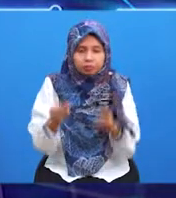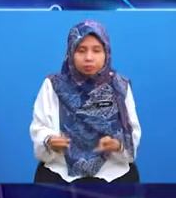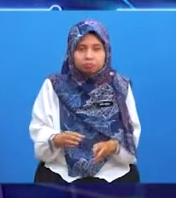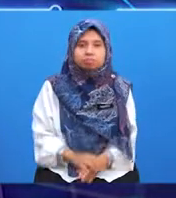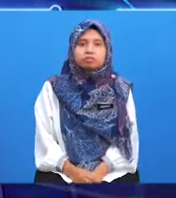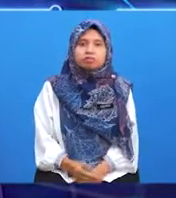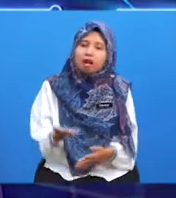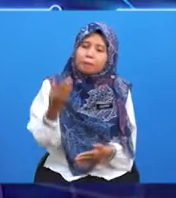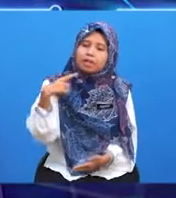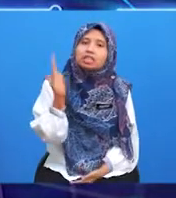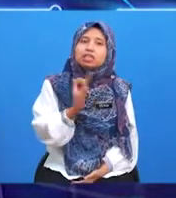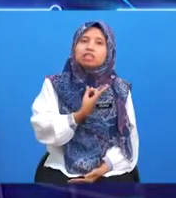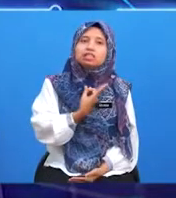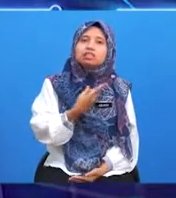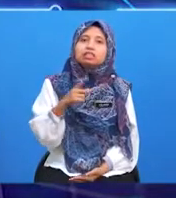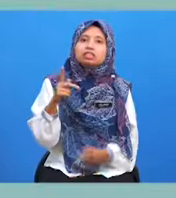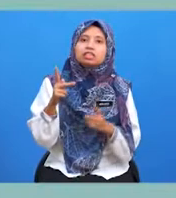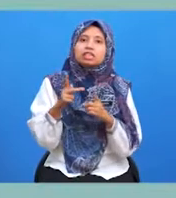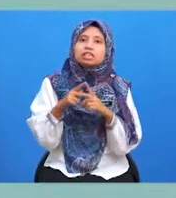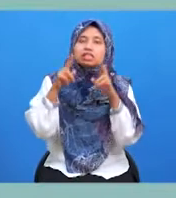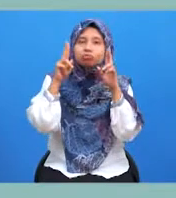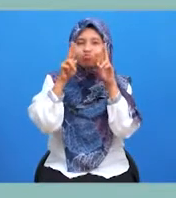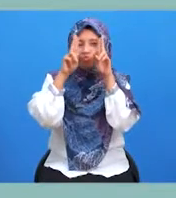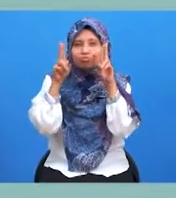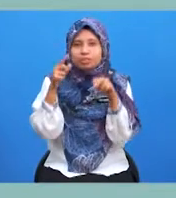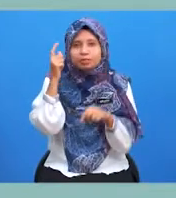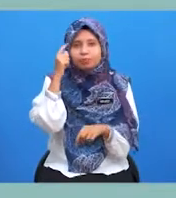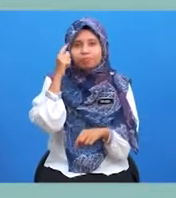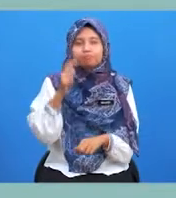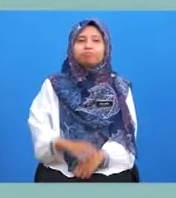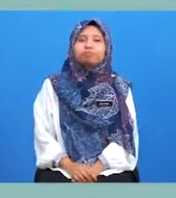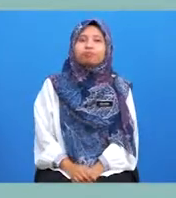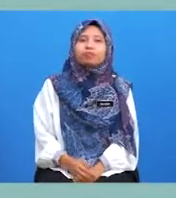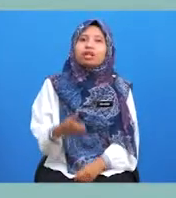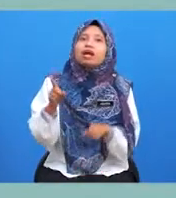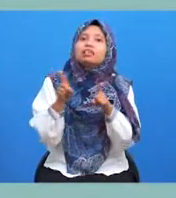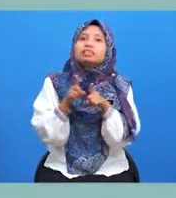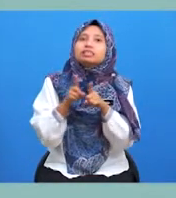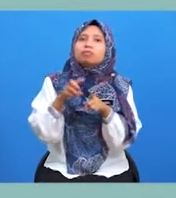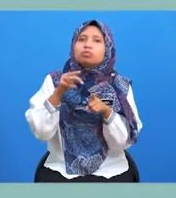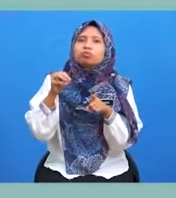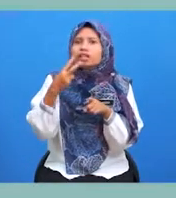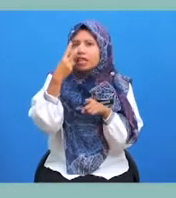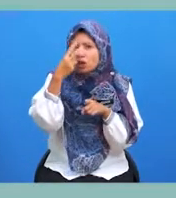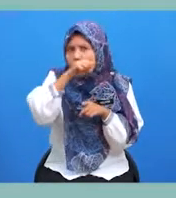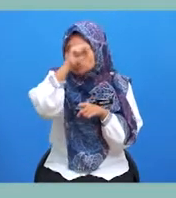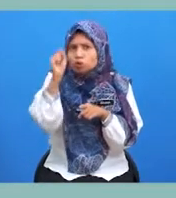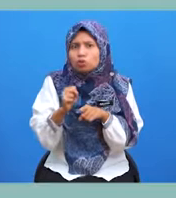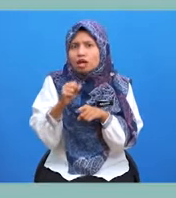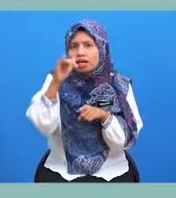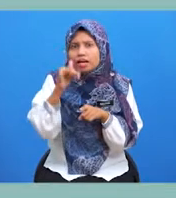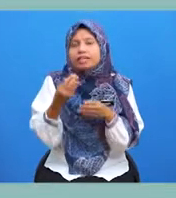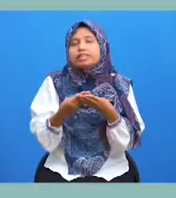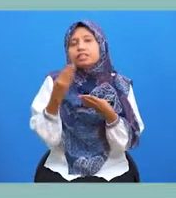manusia. Mari kita ke segmen uji minda. Sama-sama murid meneliti